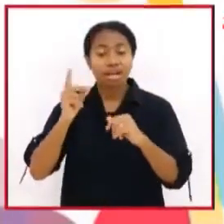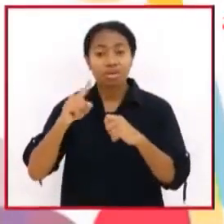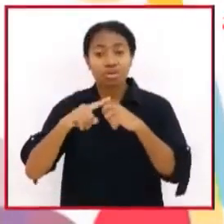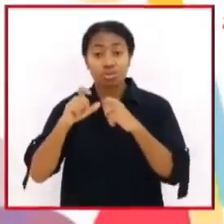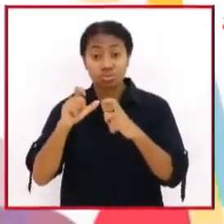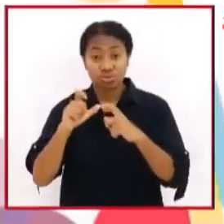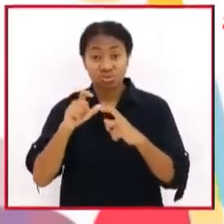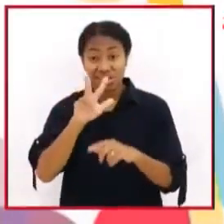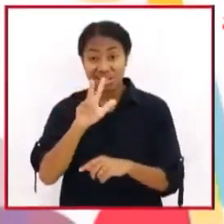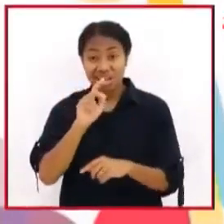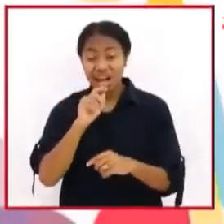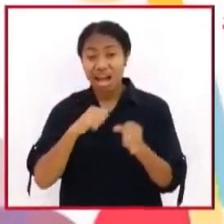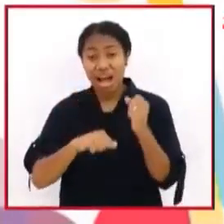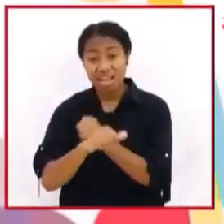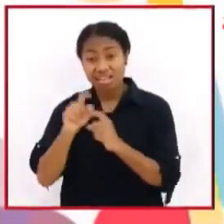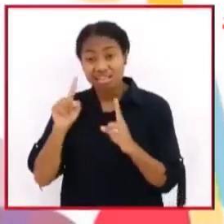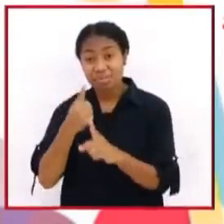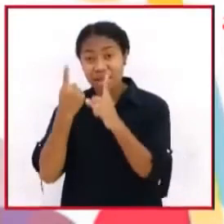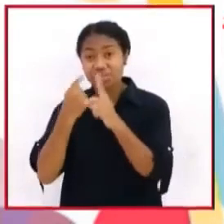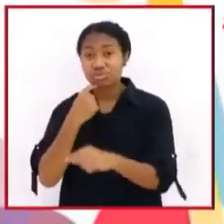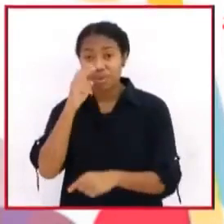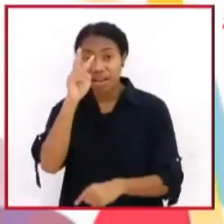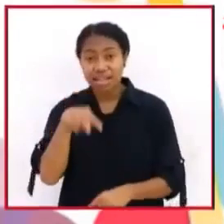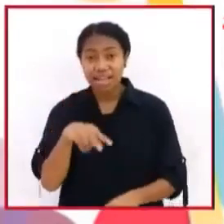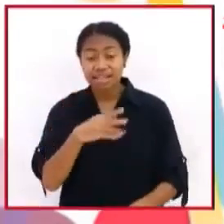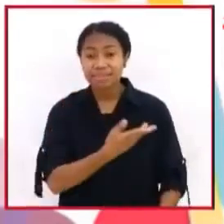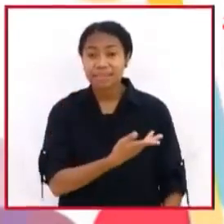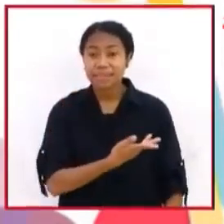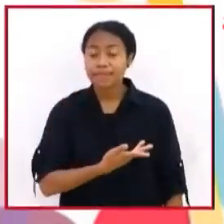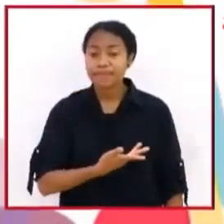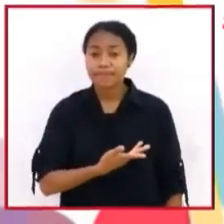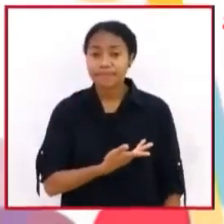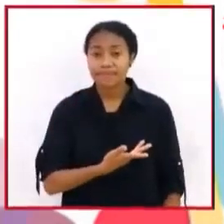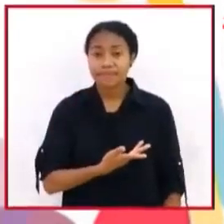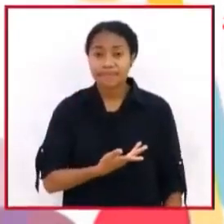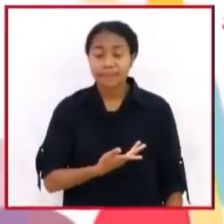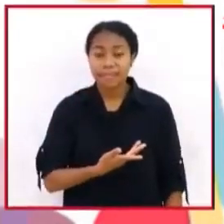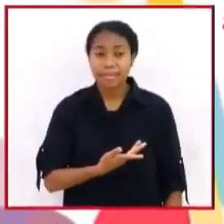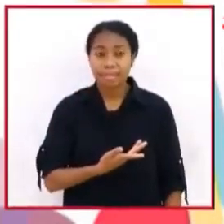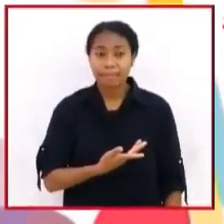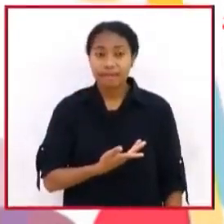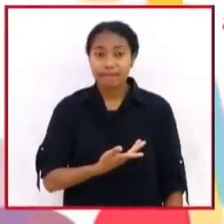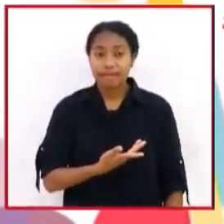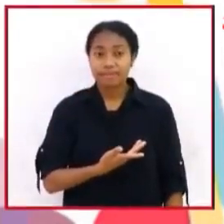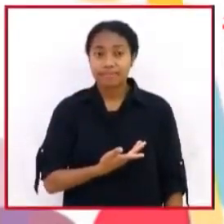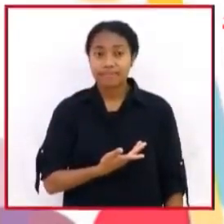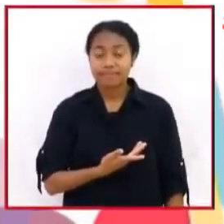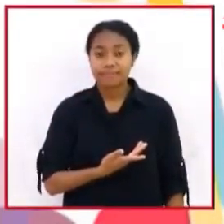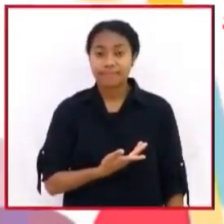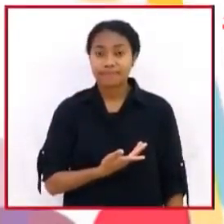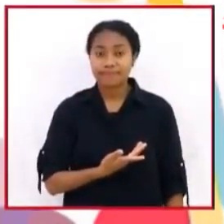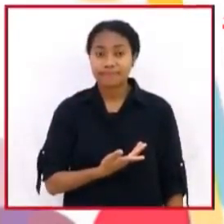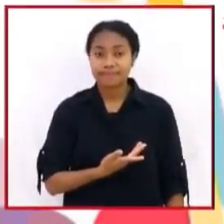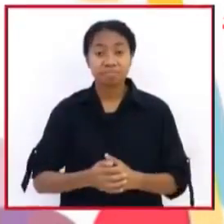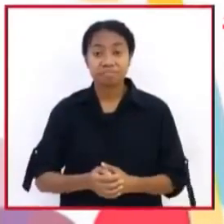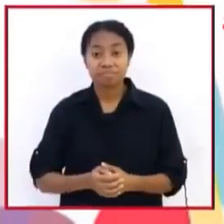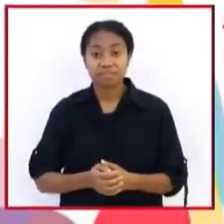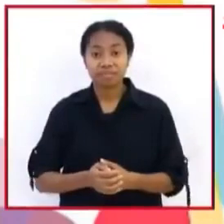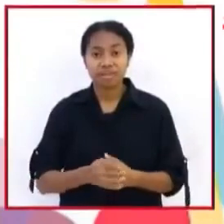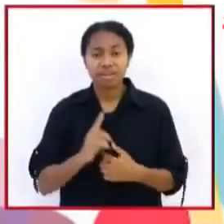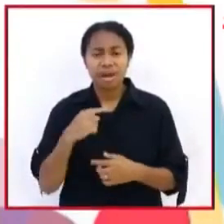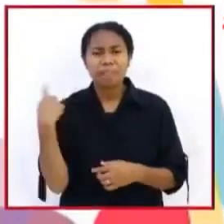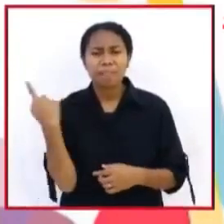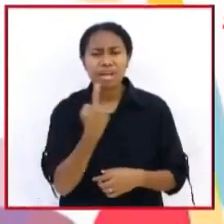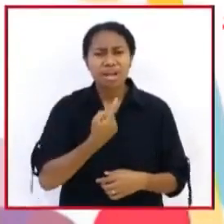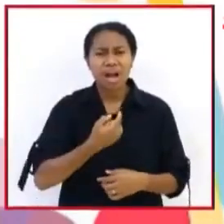bilamana roh-roh jahat melihat dia mereka jatuh tersungkur di hadapannya dan berteriak engkaulah Anak Allah mereka